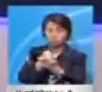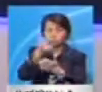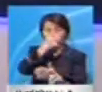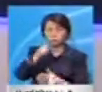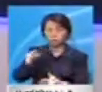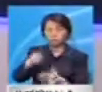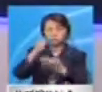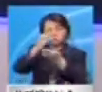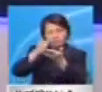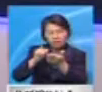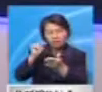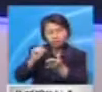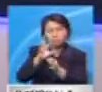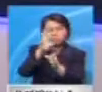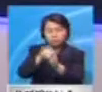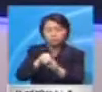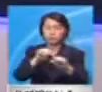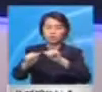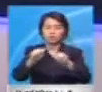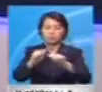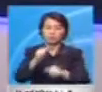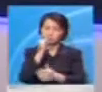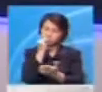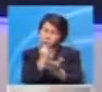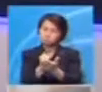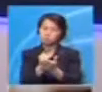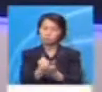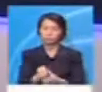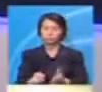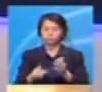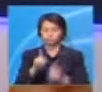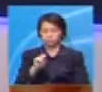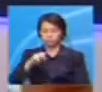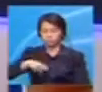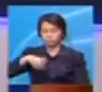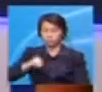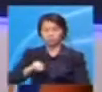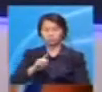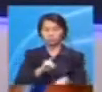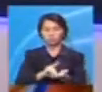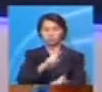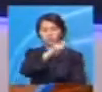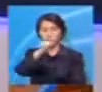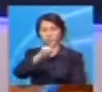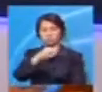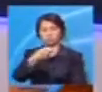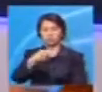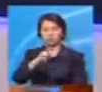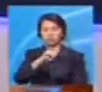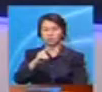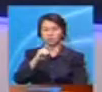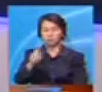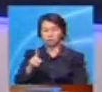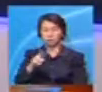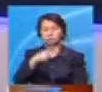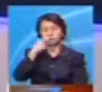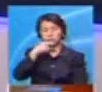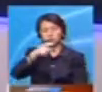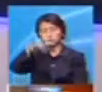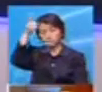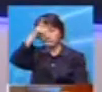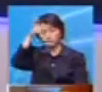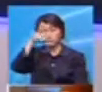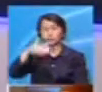kerana ada di antaranya terlibat dalam aktiviti keganasan timbalan Perdana Menteri Datuk Seri dr Ahmad Zahid Hamidi bagaimanapun berkata